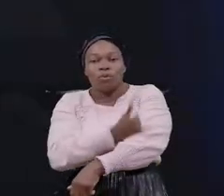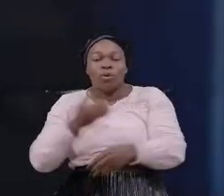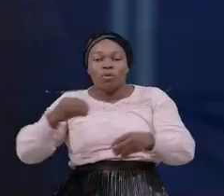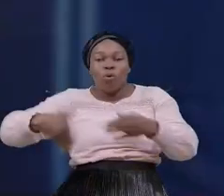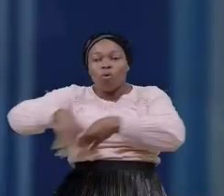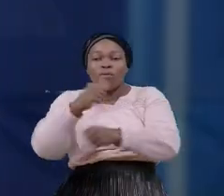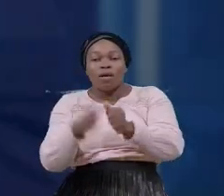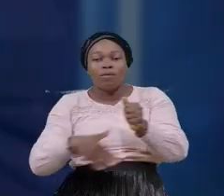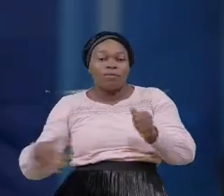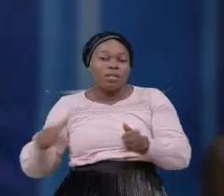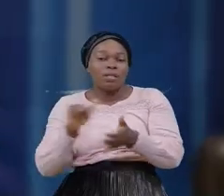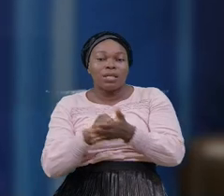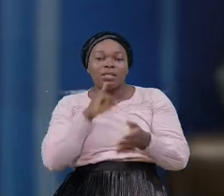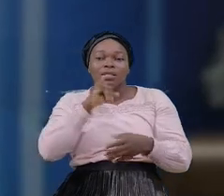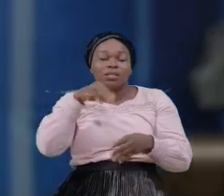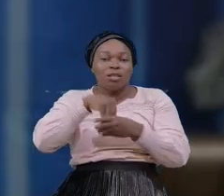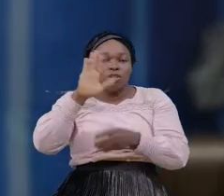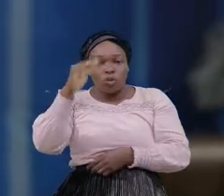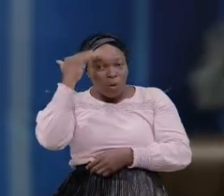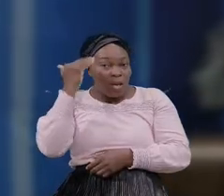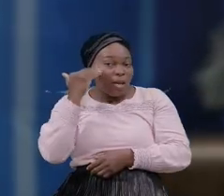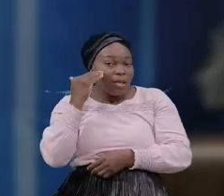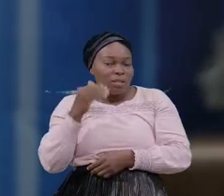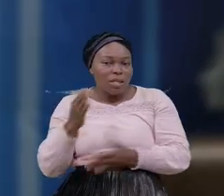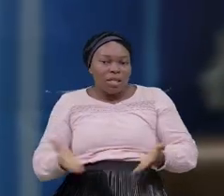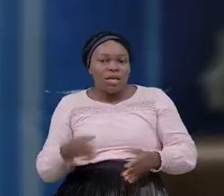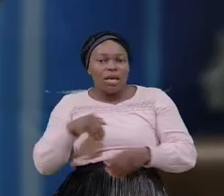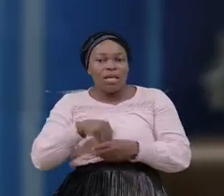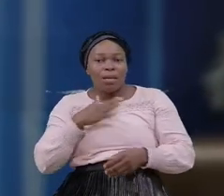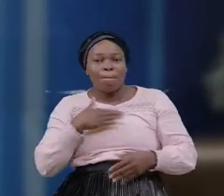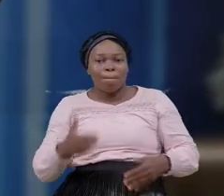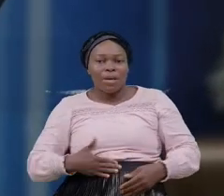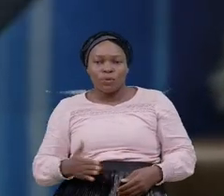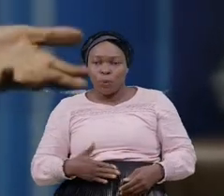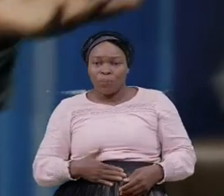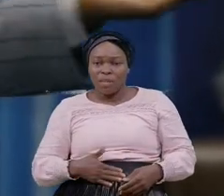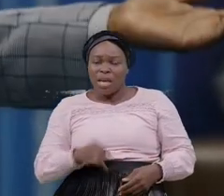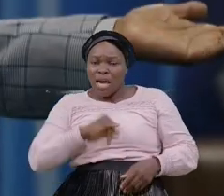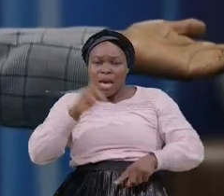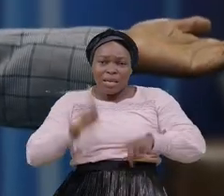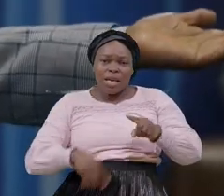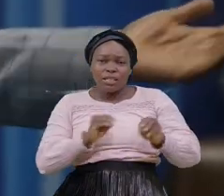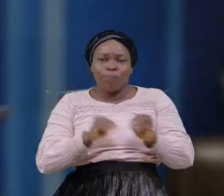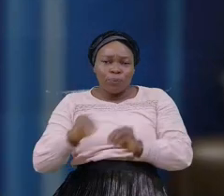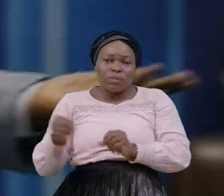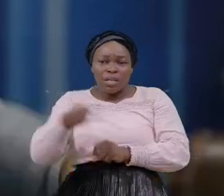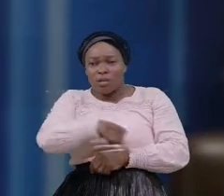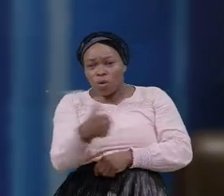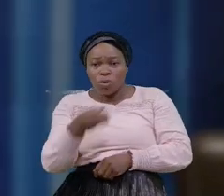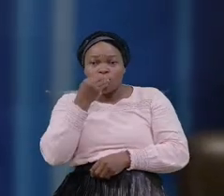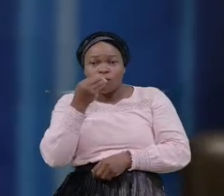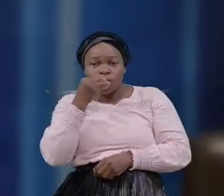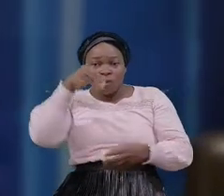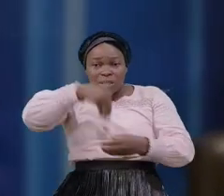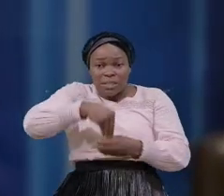votre tête, dans mon ventre. Je ne peux pas manger. Alors, je n'ai pas mangé